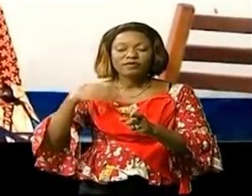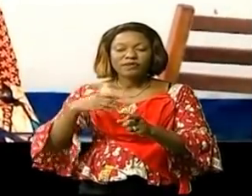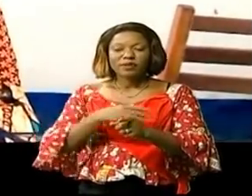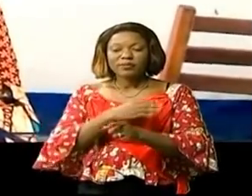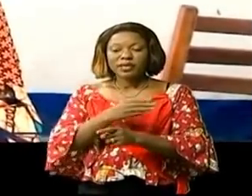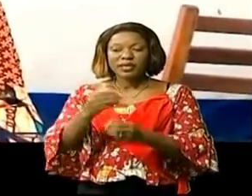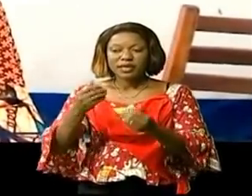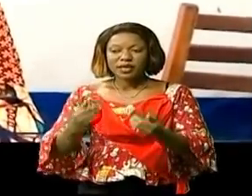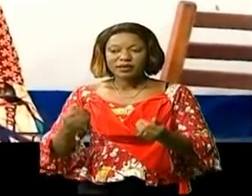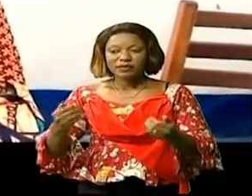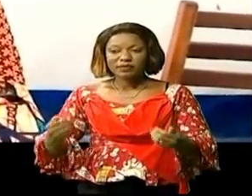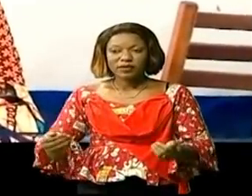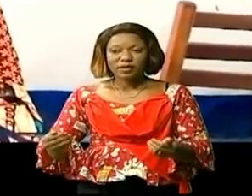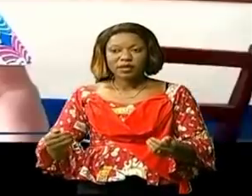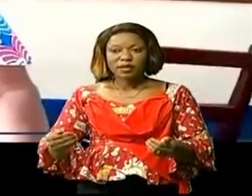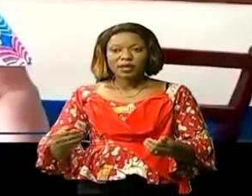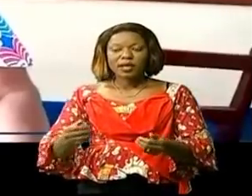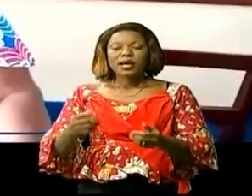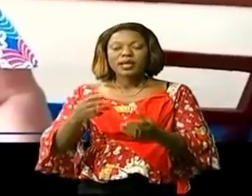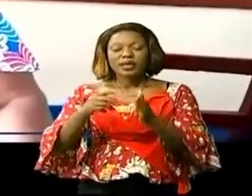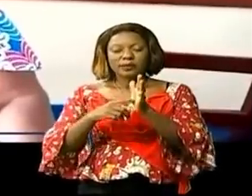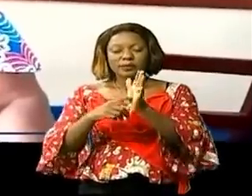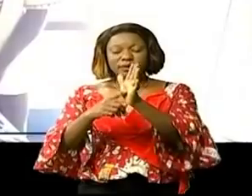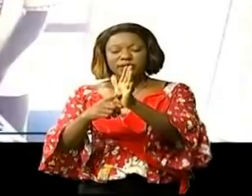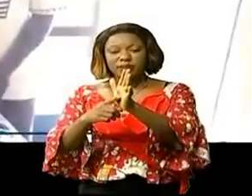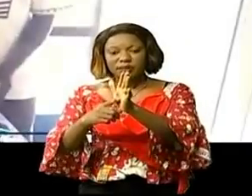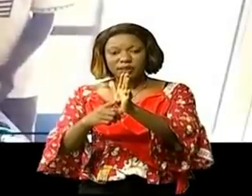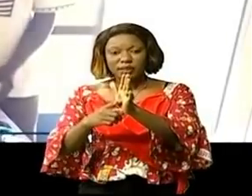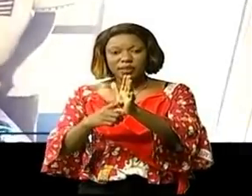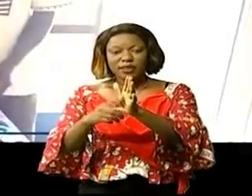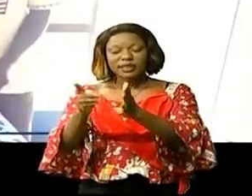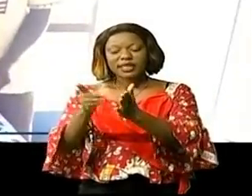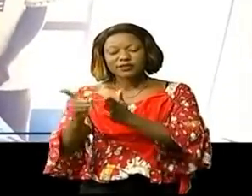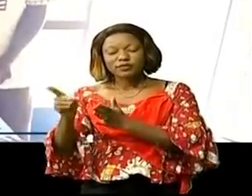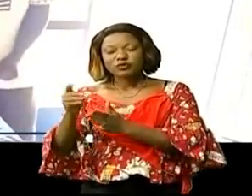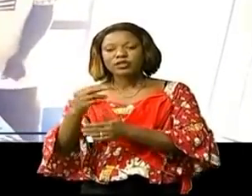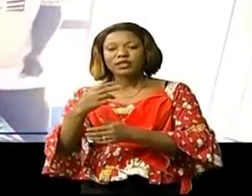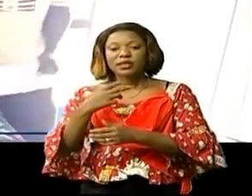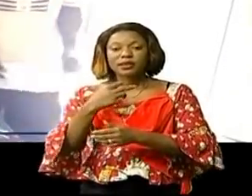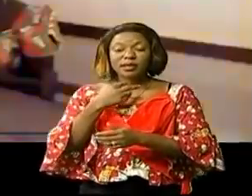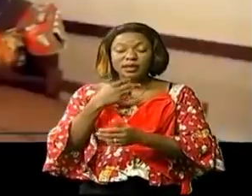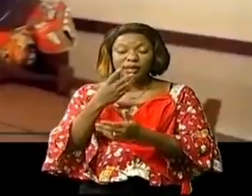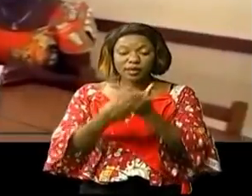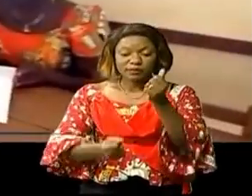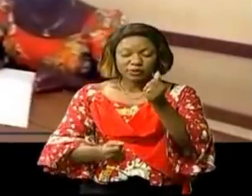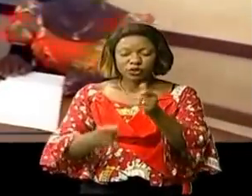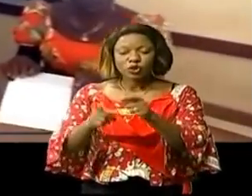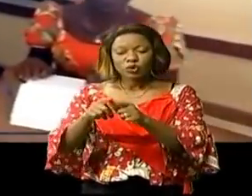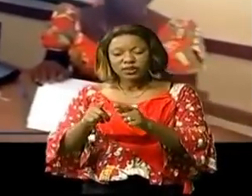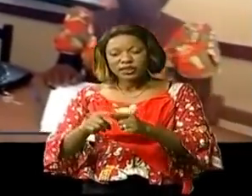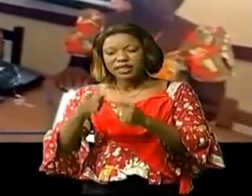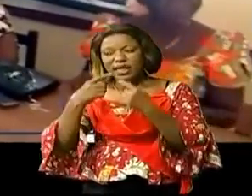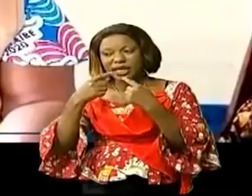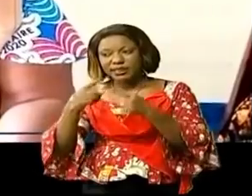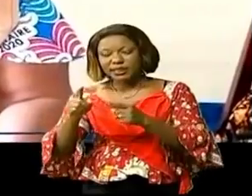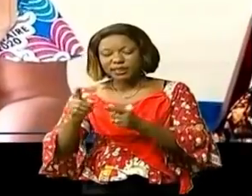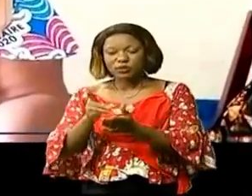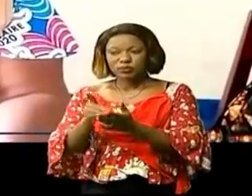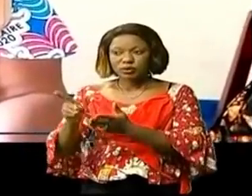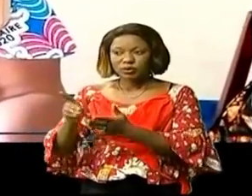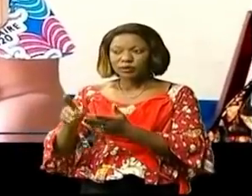de la chef de division empêchée. Dans ce monde, Madame Emerance Songa a donné les objectifs poursuivis par sa structure.